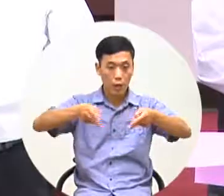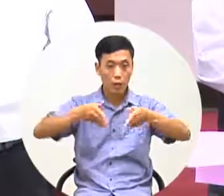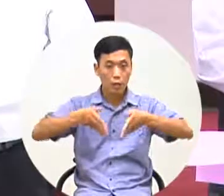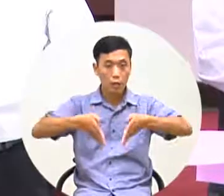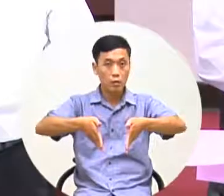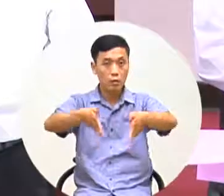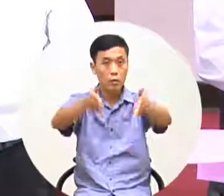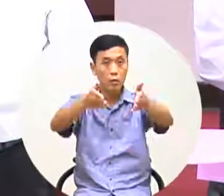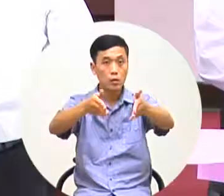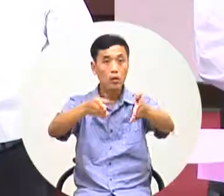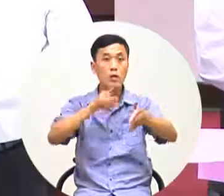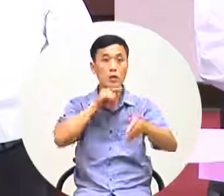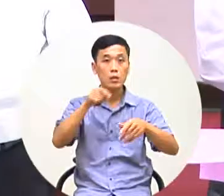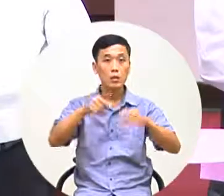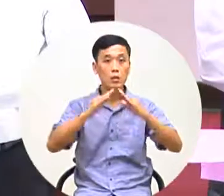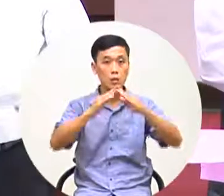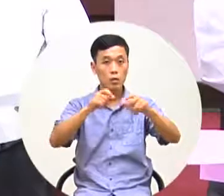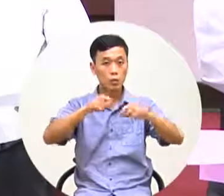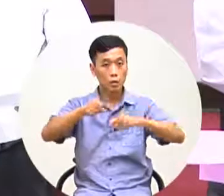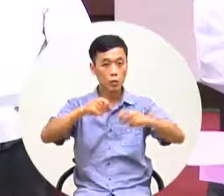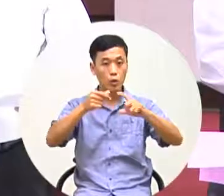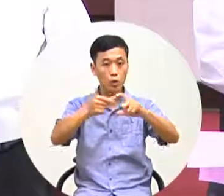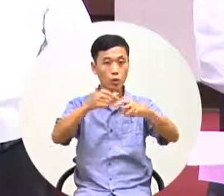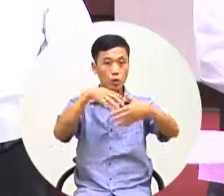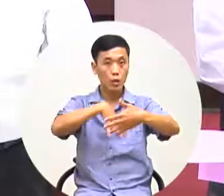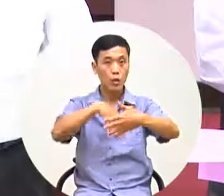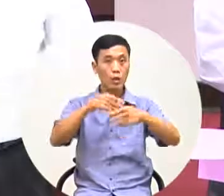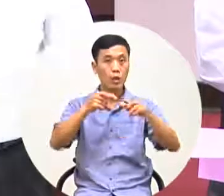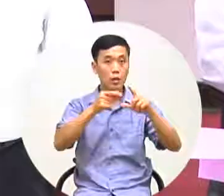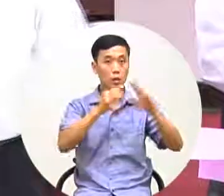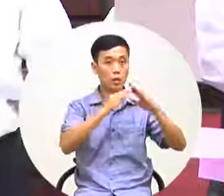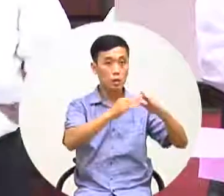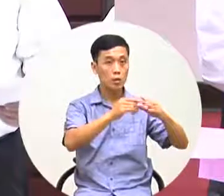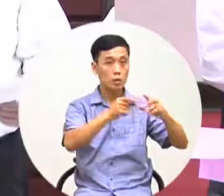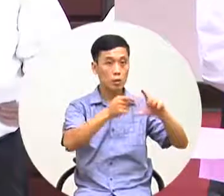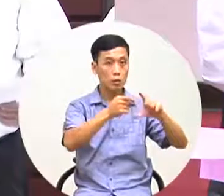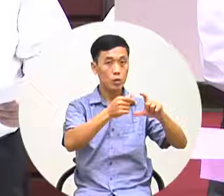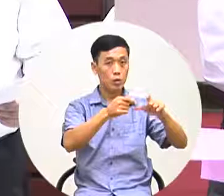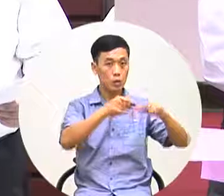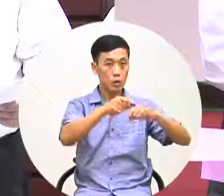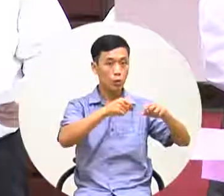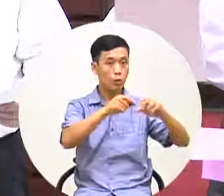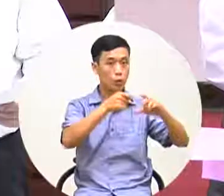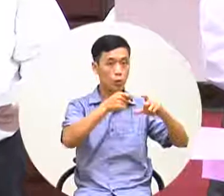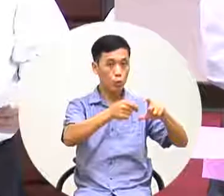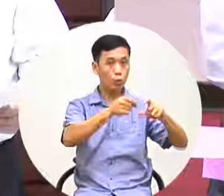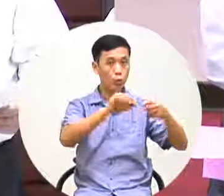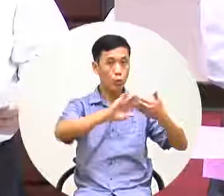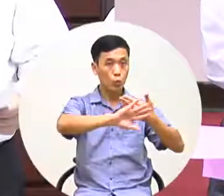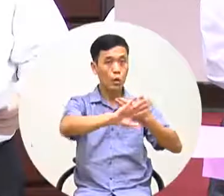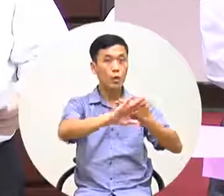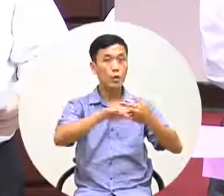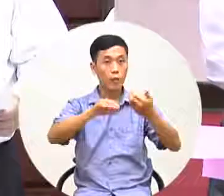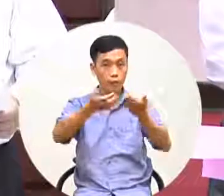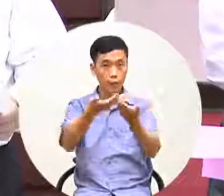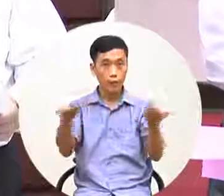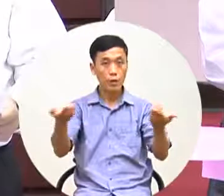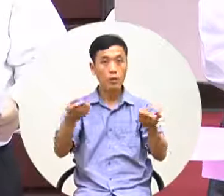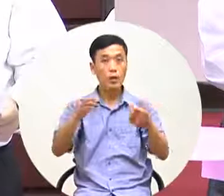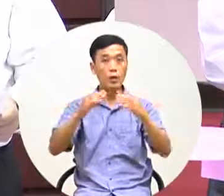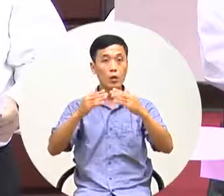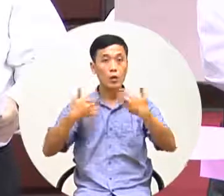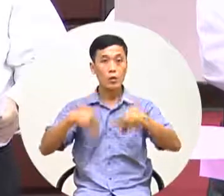内跟都市计划区外，那我们新工处跟交通局也分别召开了两